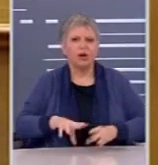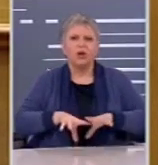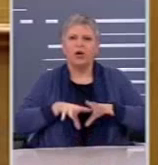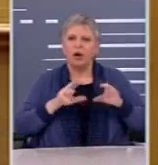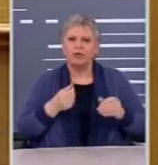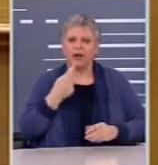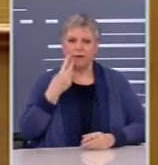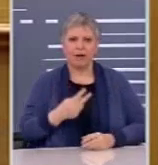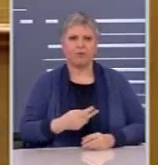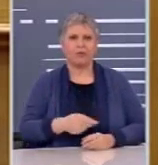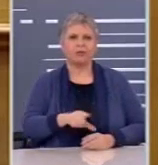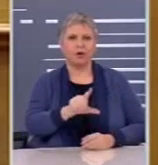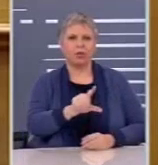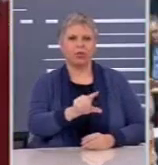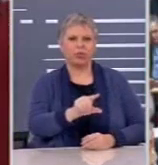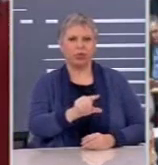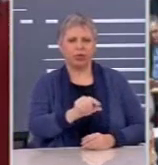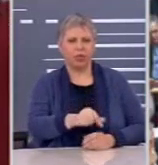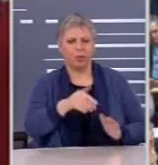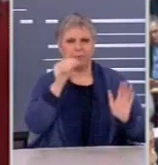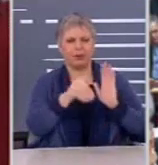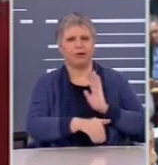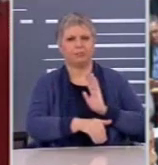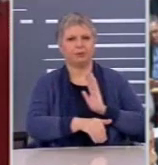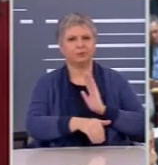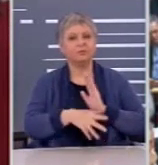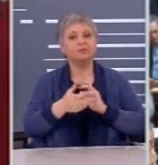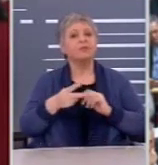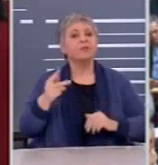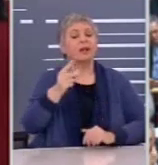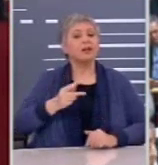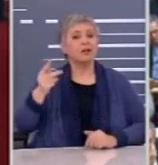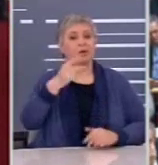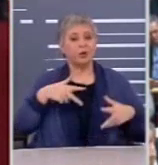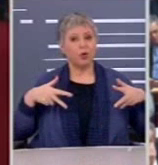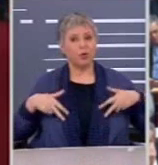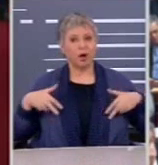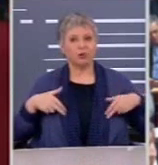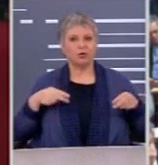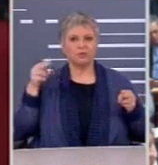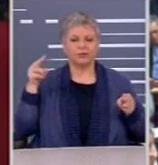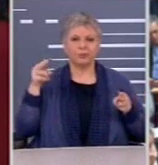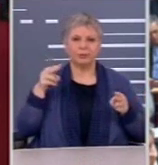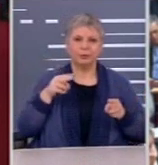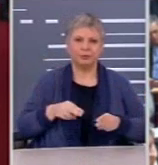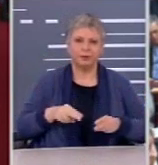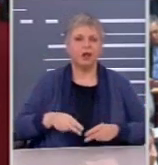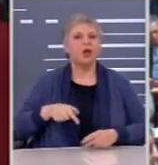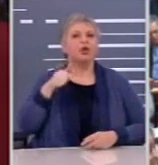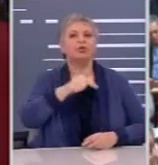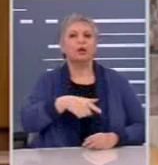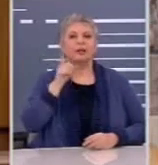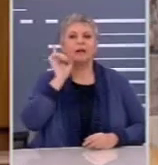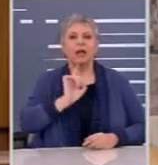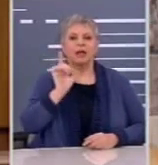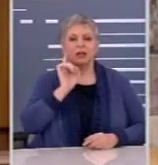αμοιβών. Η συρρήκνωση του κοινωνικού κράτους ξαναέριξε στους ώμους των γυναικών τις ευθύνες για τη φροντίδα των εξαρτώμενων